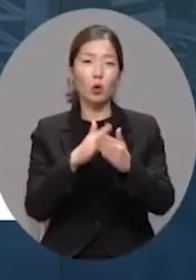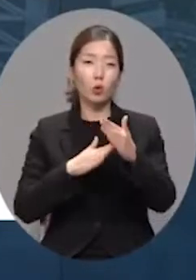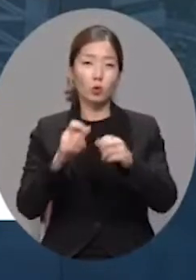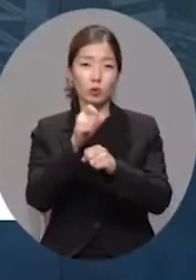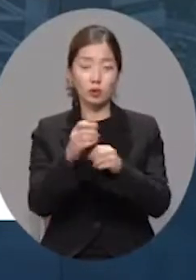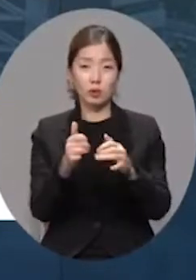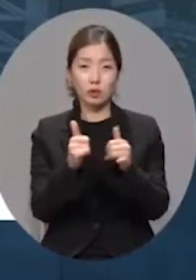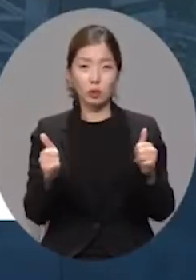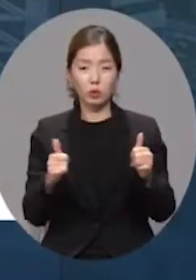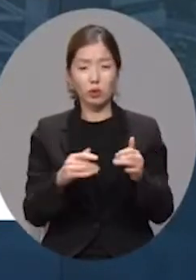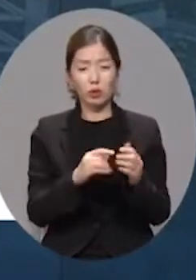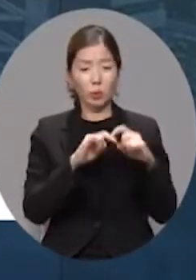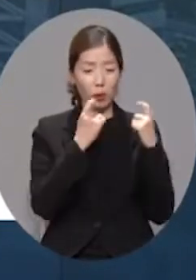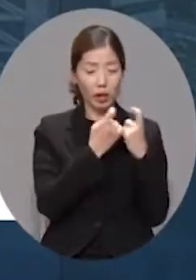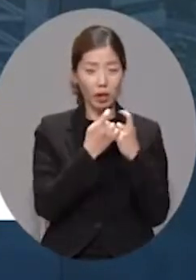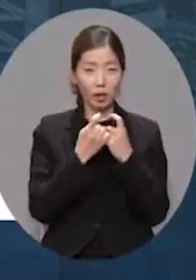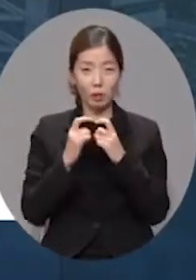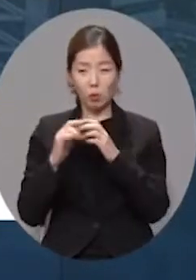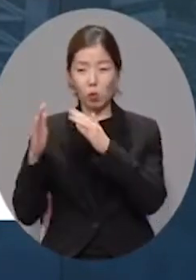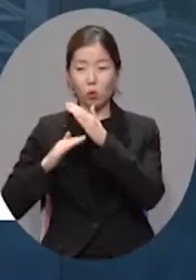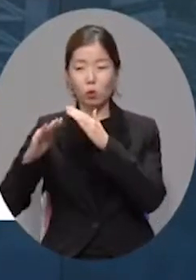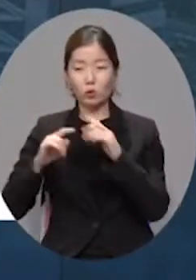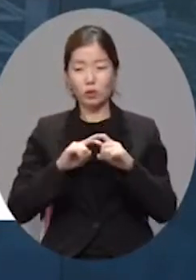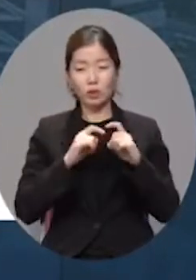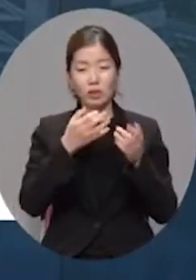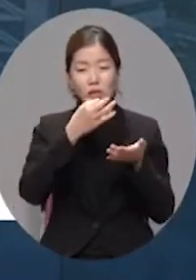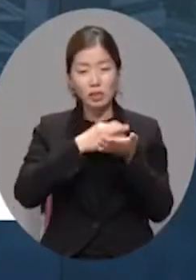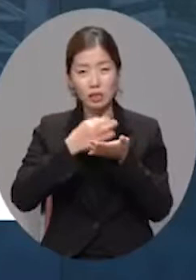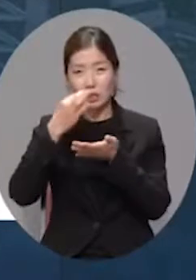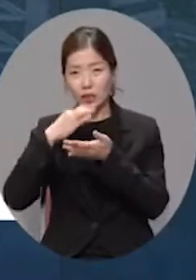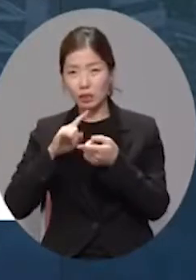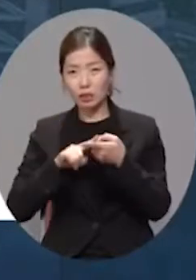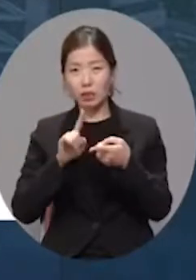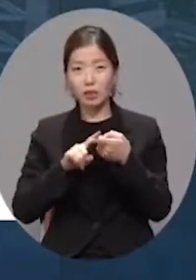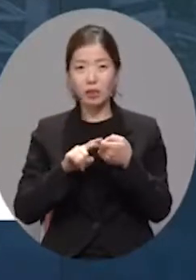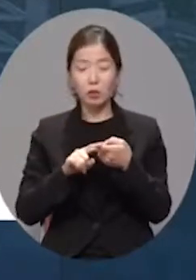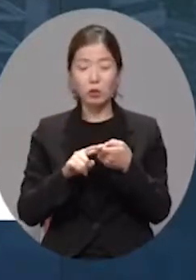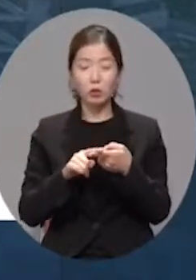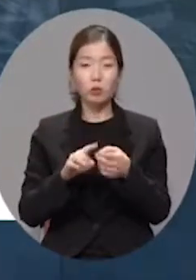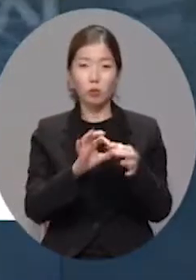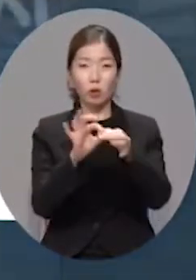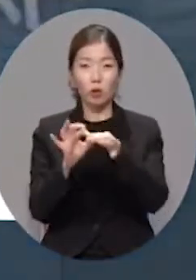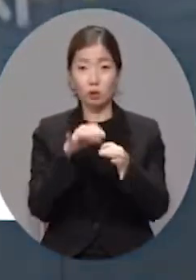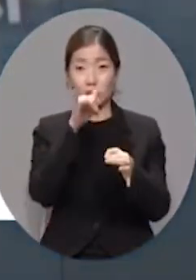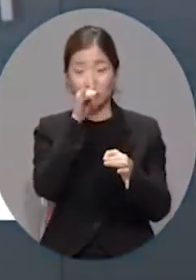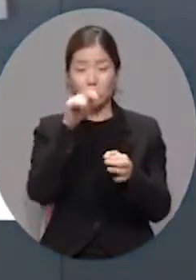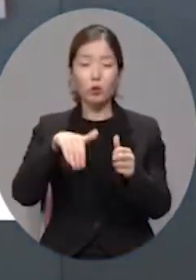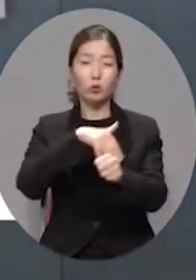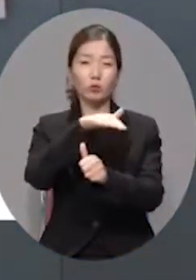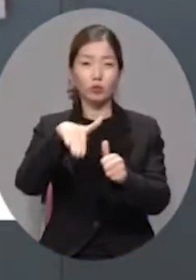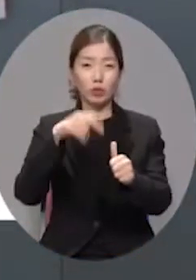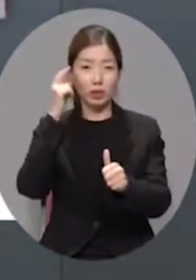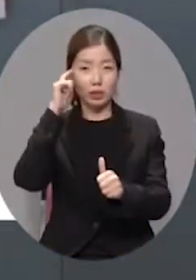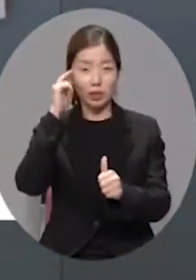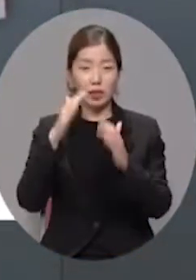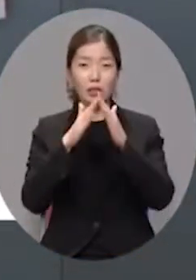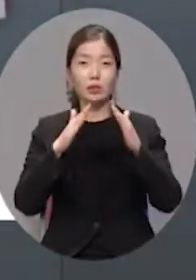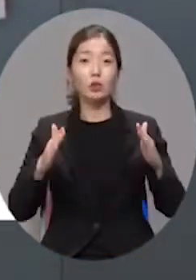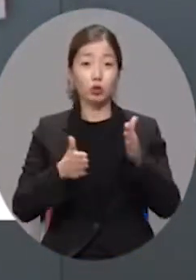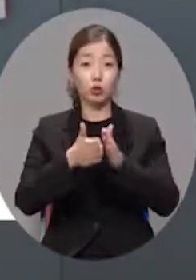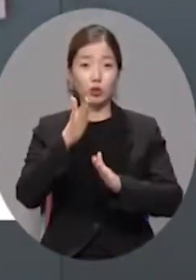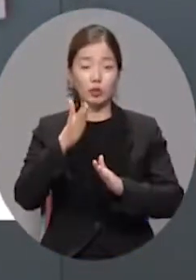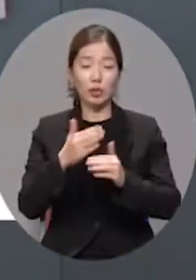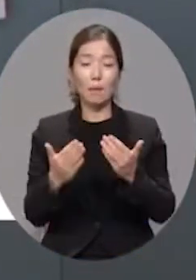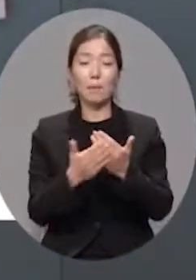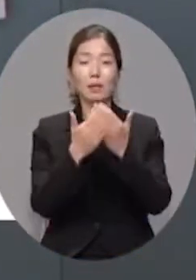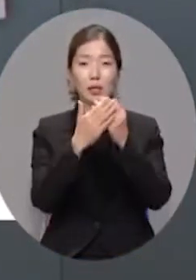역시 이해 충돌 논란에서 자유로울 수 없다는 의심이 커지고 있습니다. 이런 분위기를 의식해 전주시는